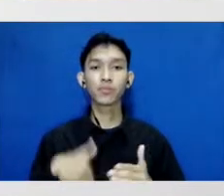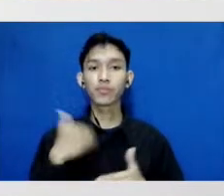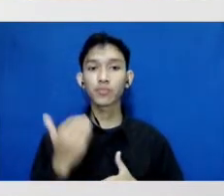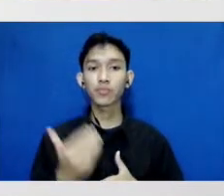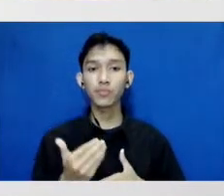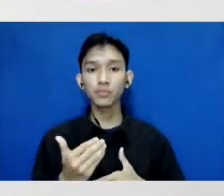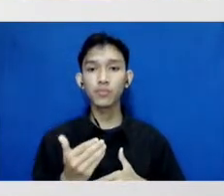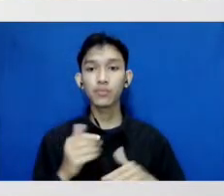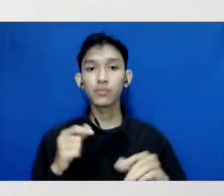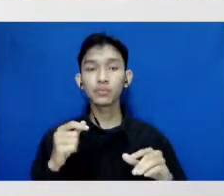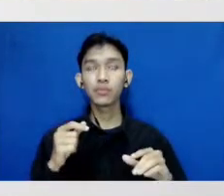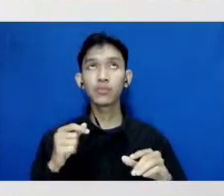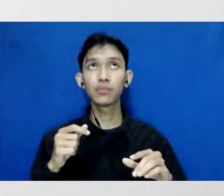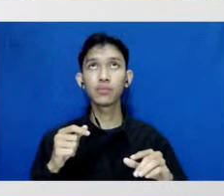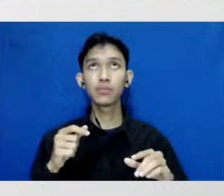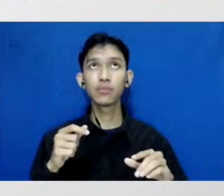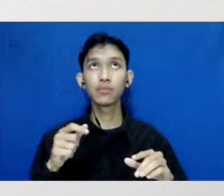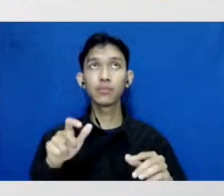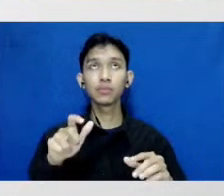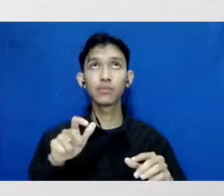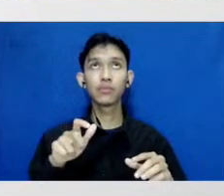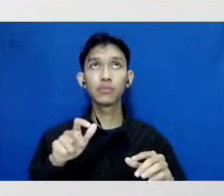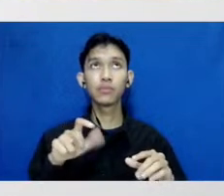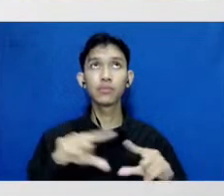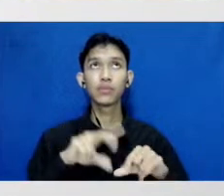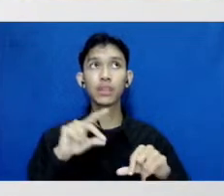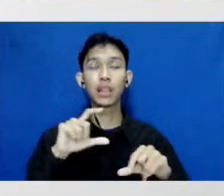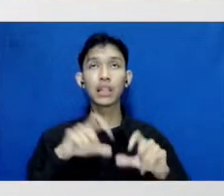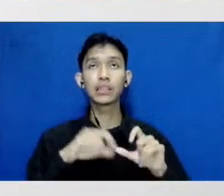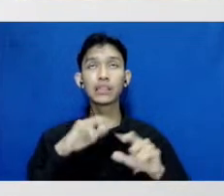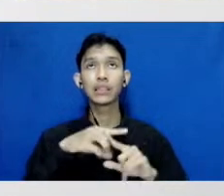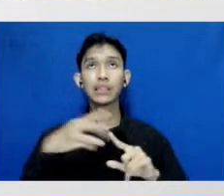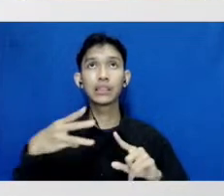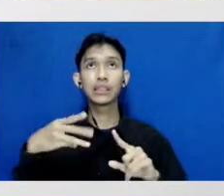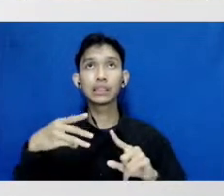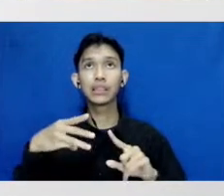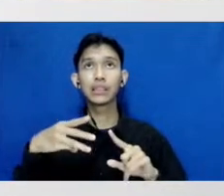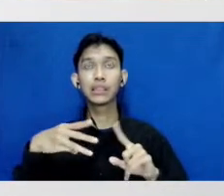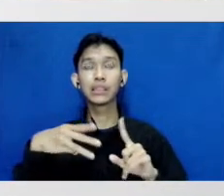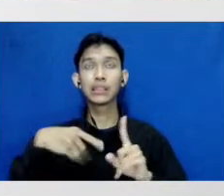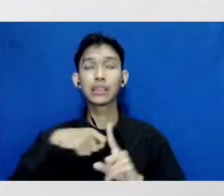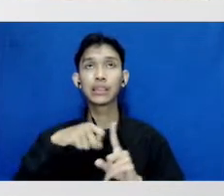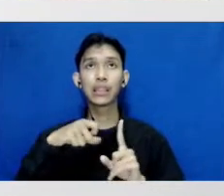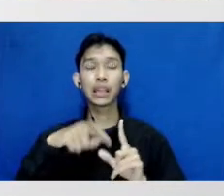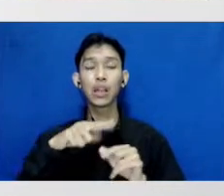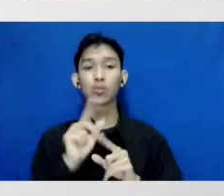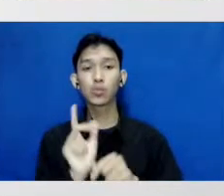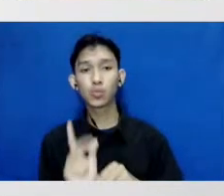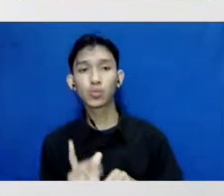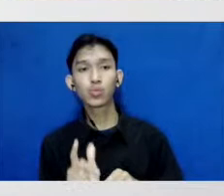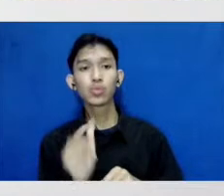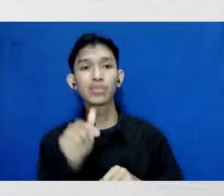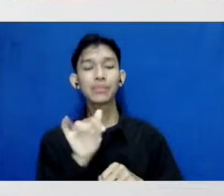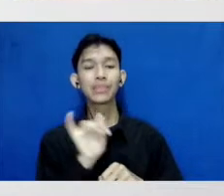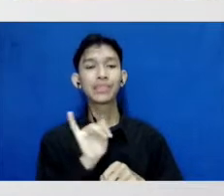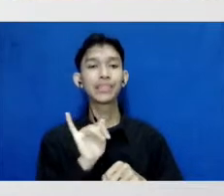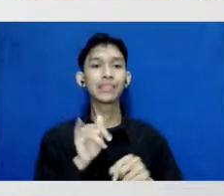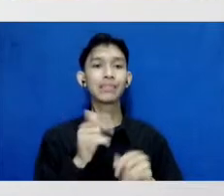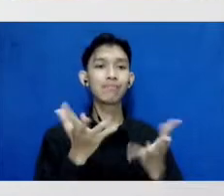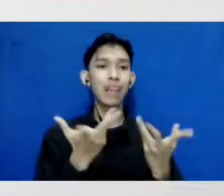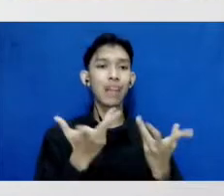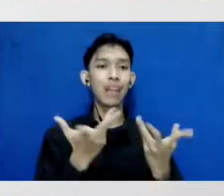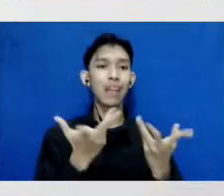architecture ini maksudnya adalah struktur dari penyelenggara sistem elektronik. Sebagai contoh, algoritma